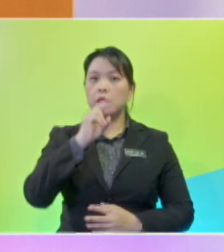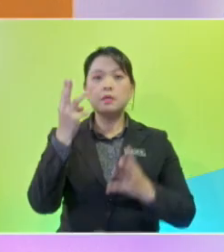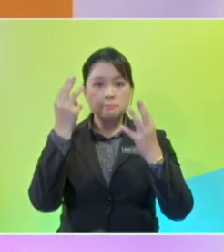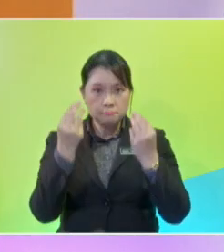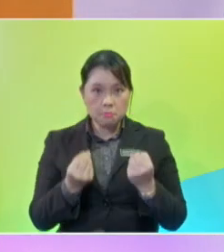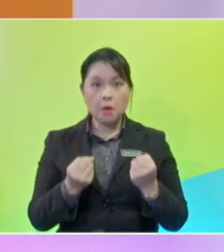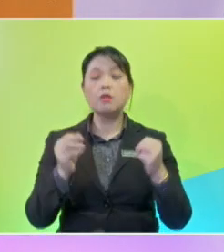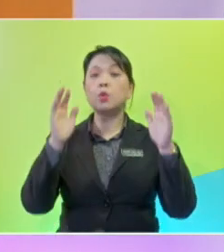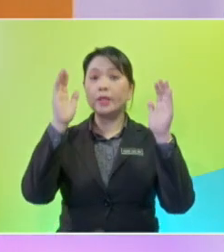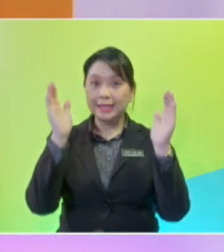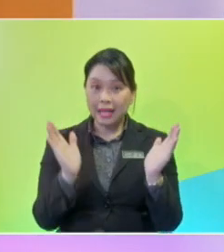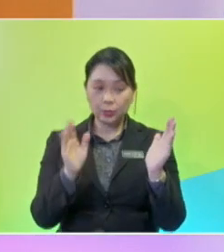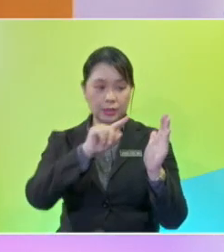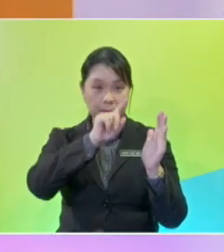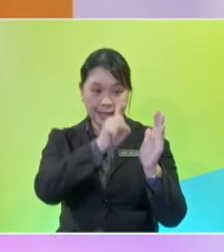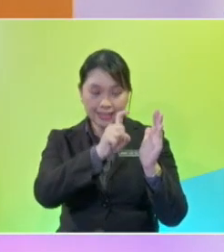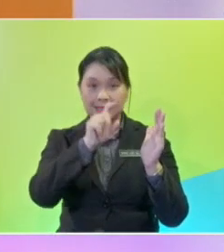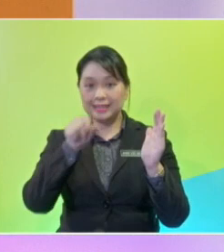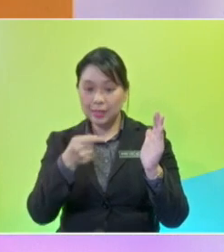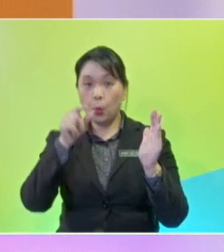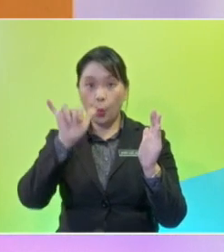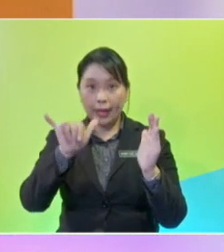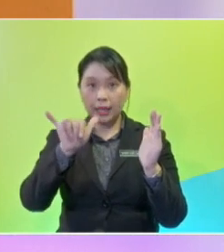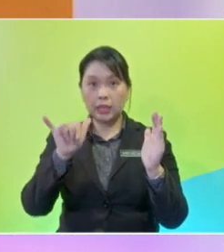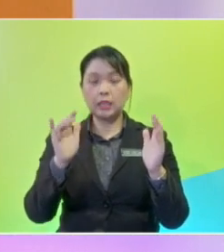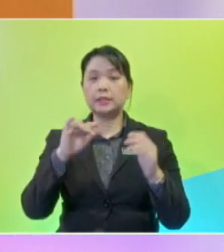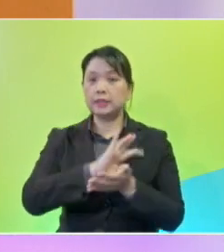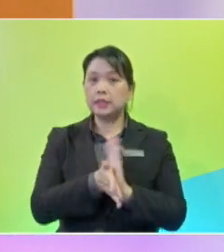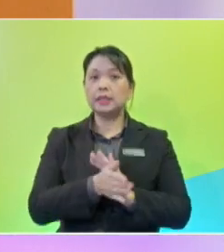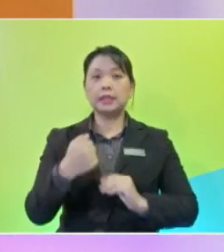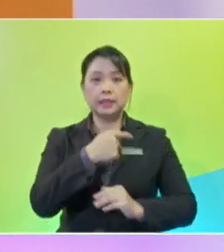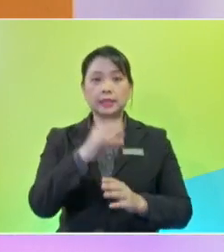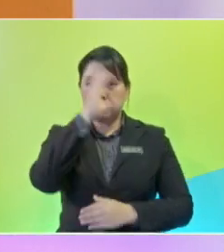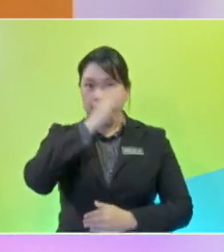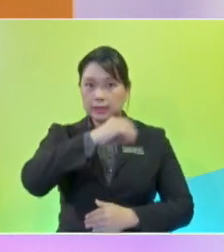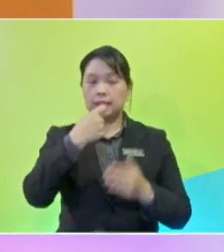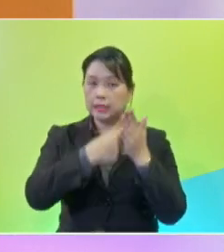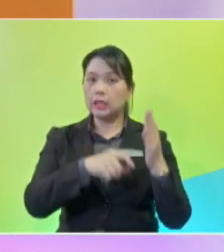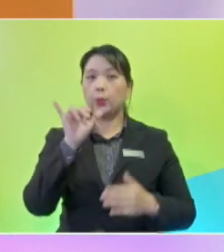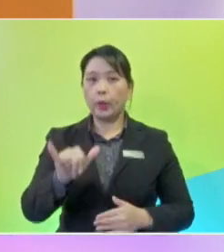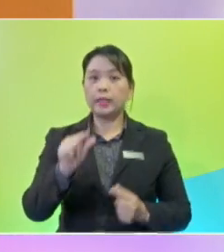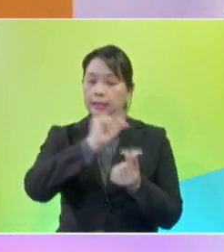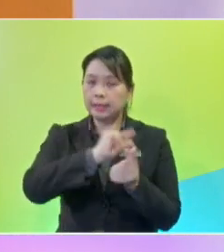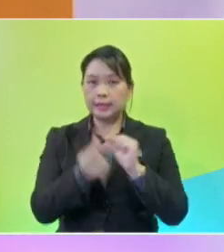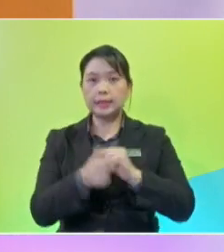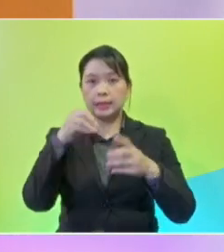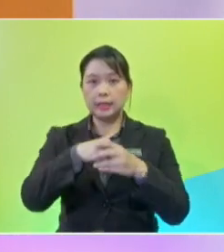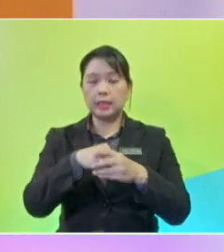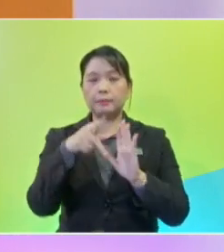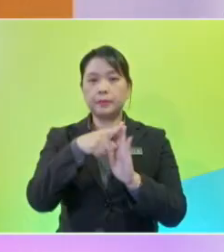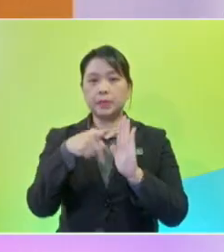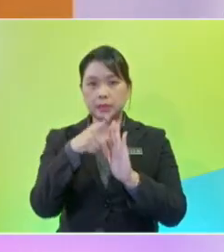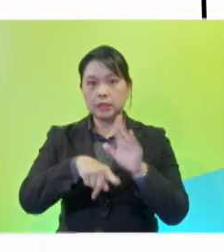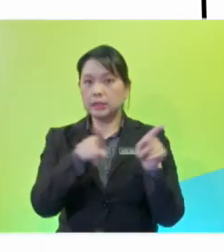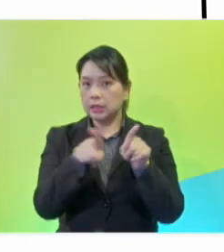kita perlu cari nilai macam mana kita lihat kita perlu gantikan dalam persamaan lengkung Kita So kita